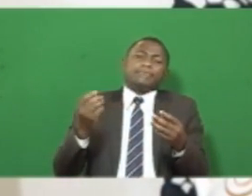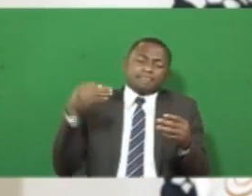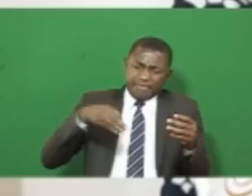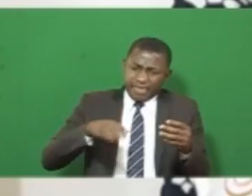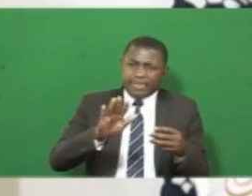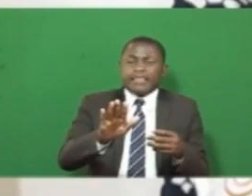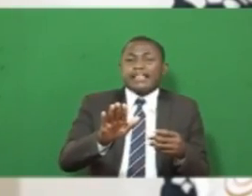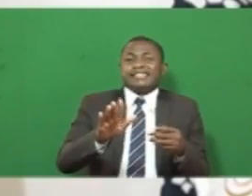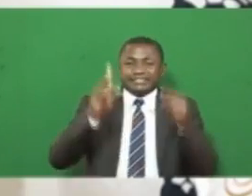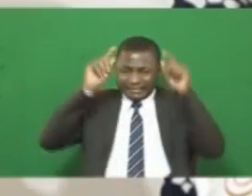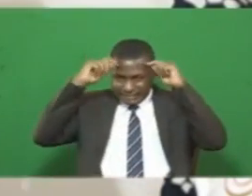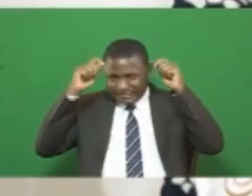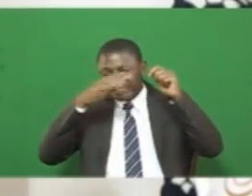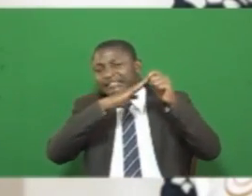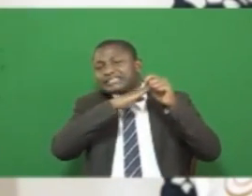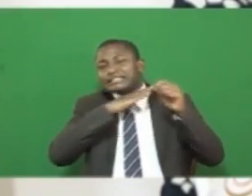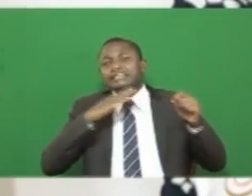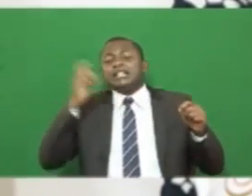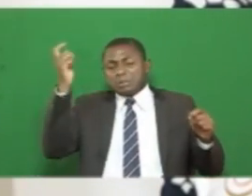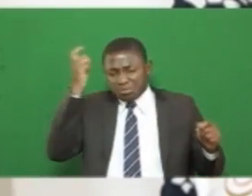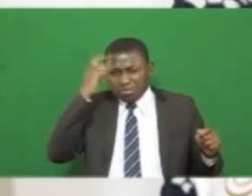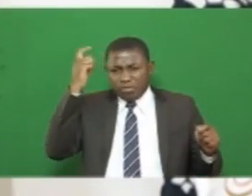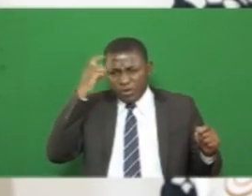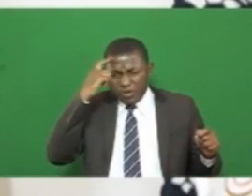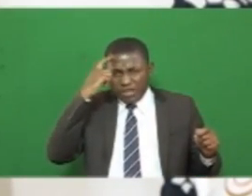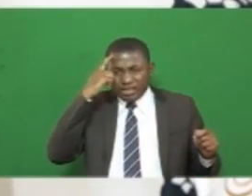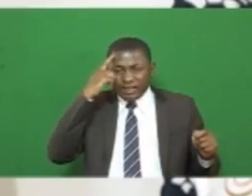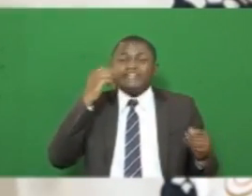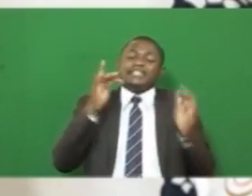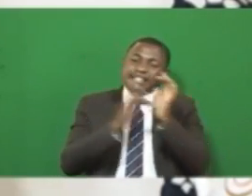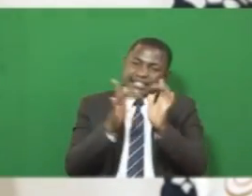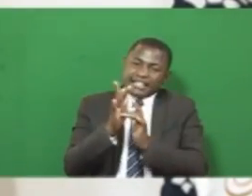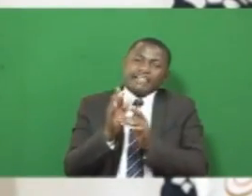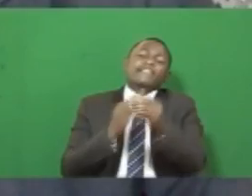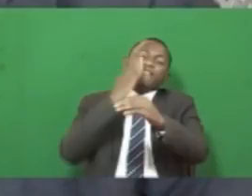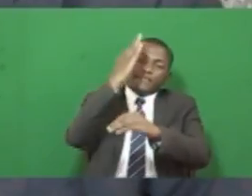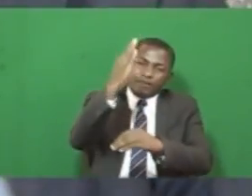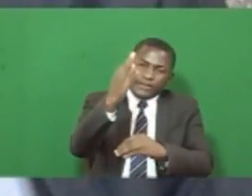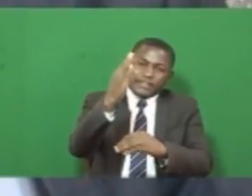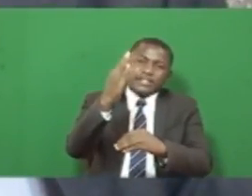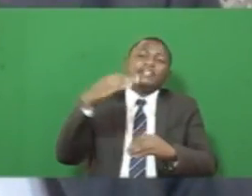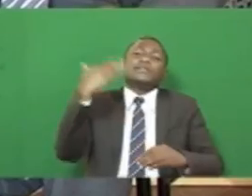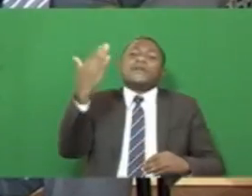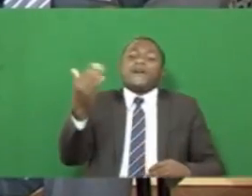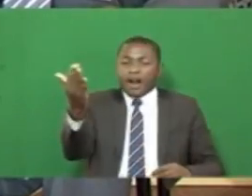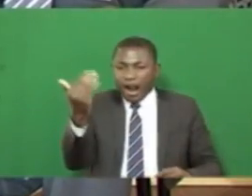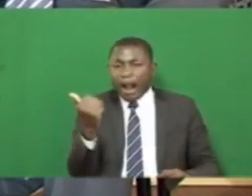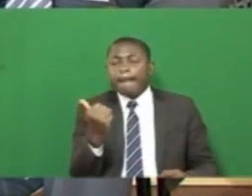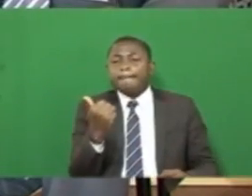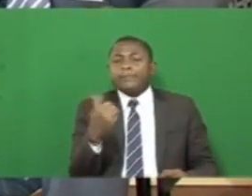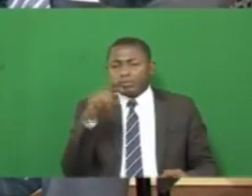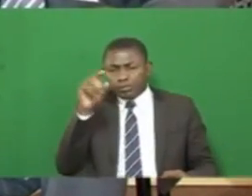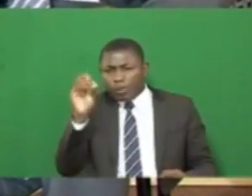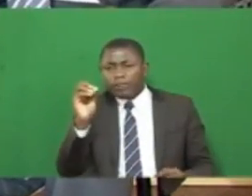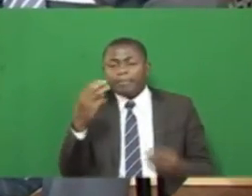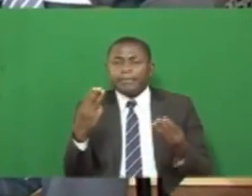mukupira hwai vaikurudzirwa kutenda muna Jesu aizouya. Waifano vachove kuna